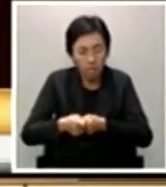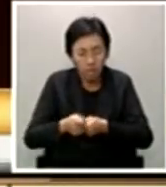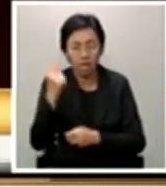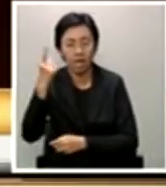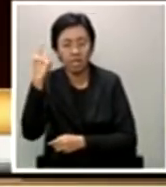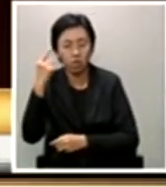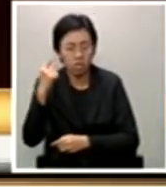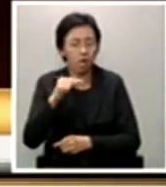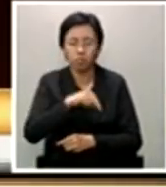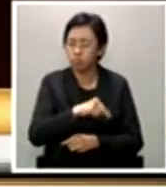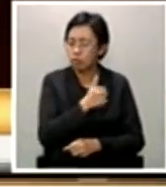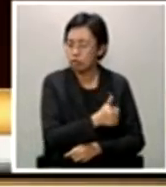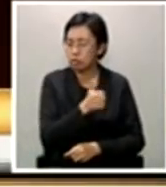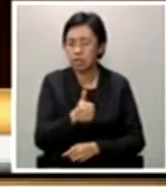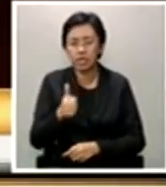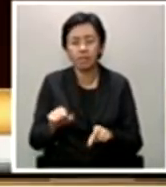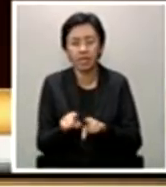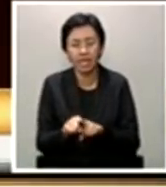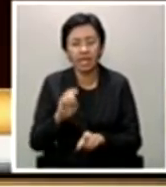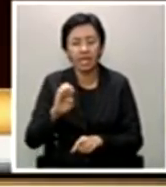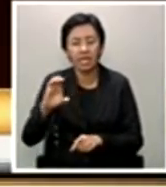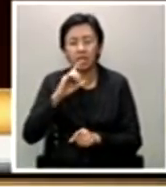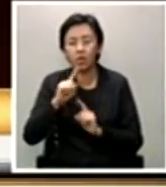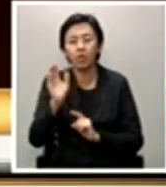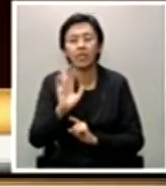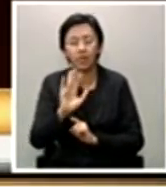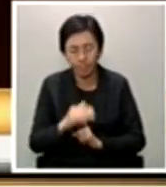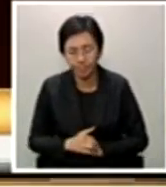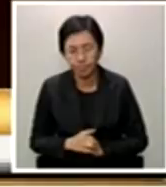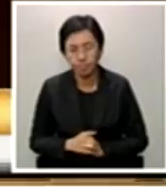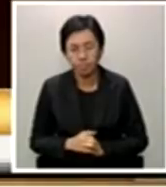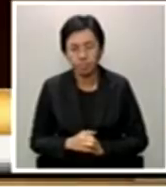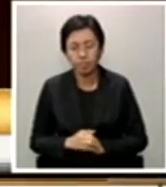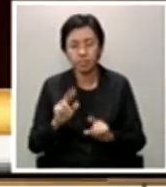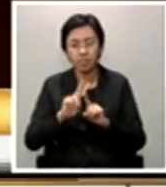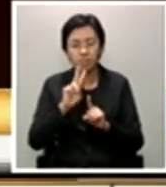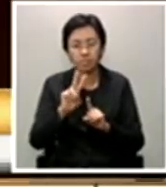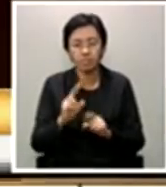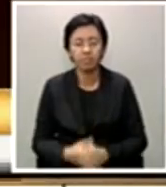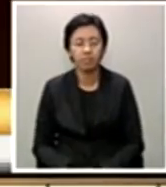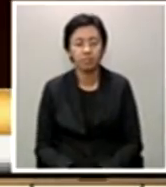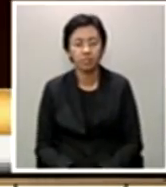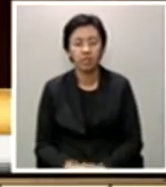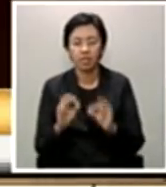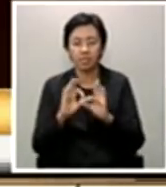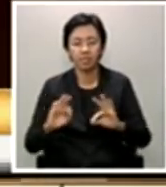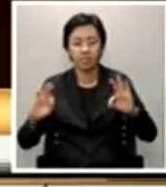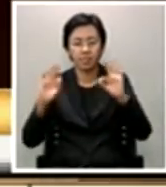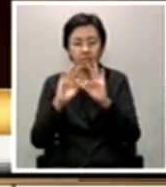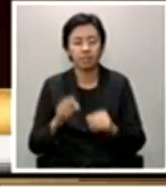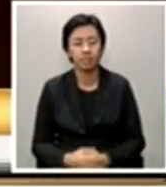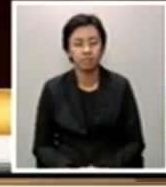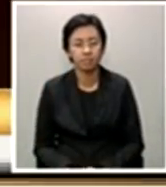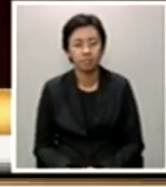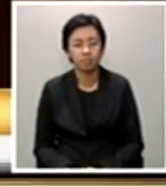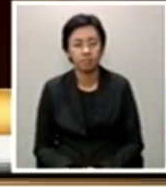ะครับเอาล่ะผมไม่พูดเรื่อง EEC ต่อไปเลยนะครับเรื่องที่สองสำคัญมากคือ